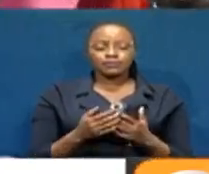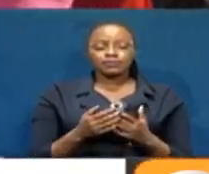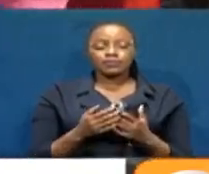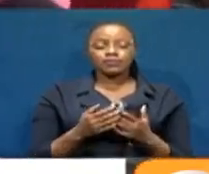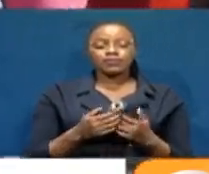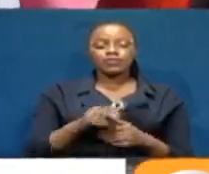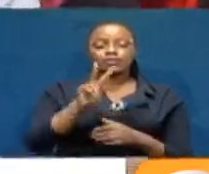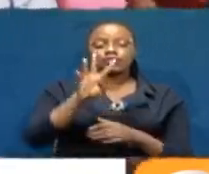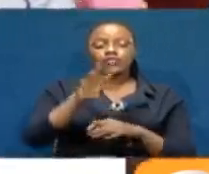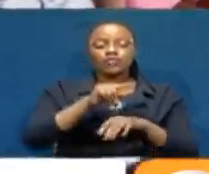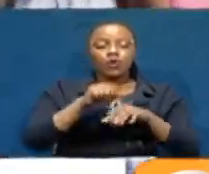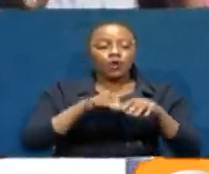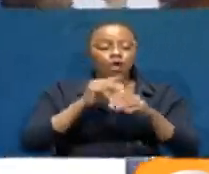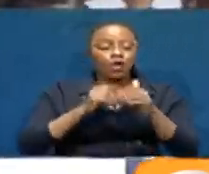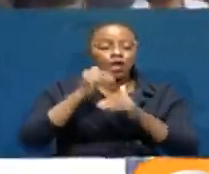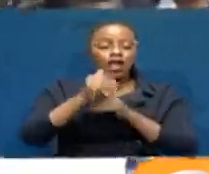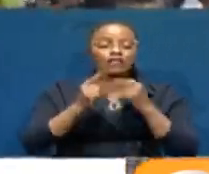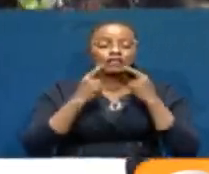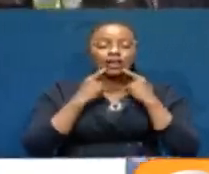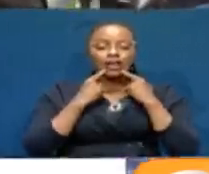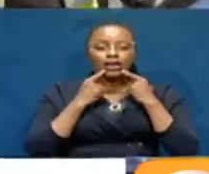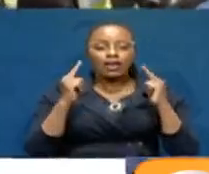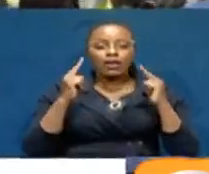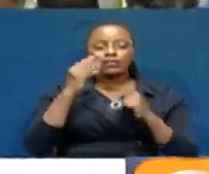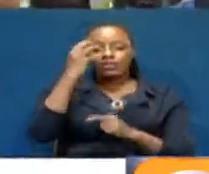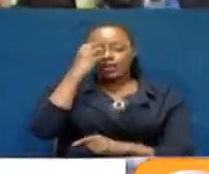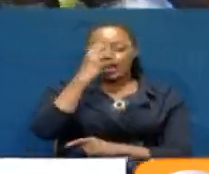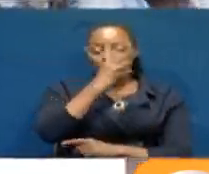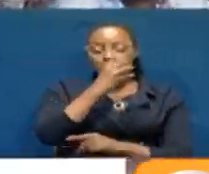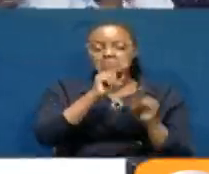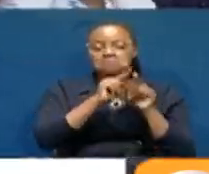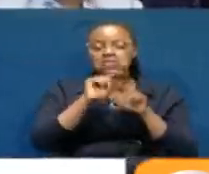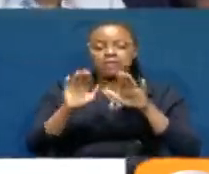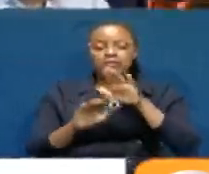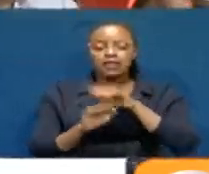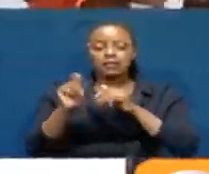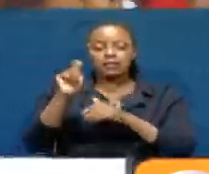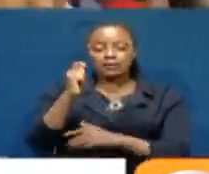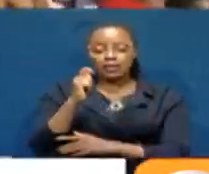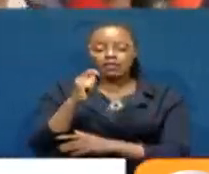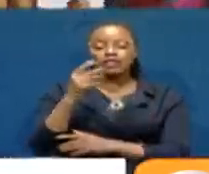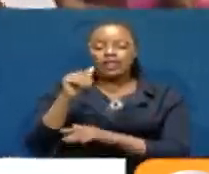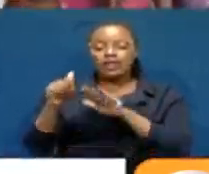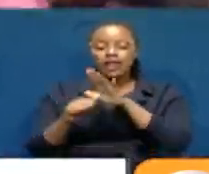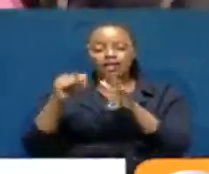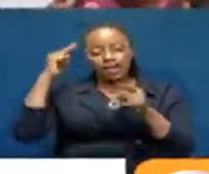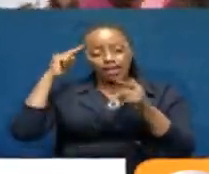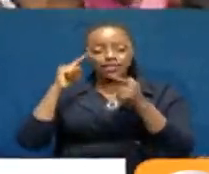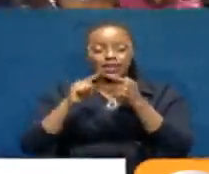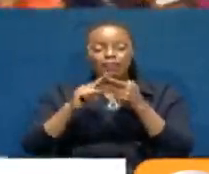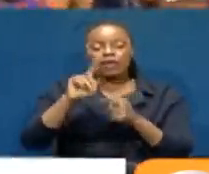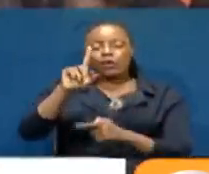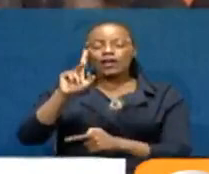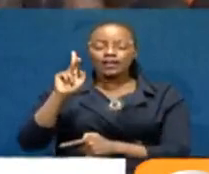Takriban saa 24 baada ya kumtangaza Martha Karua kama mgombea mwenza kwenye mrengo wa Azimio la Umoja wa